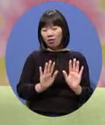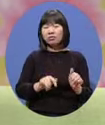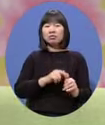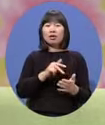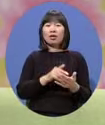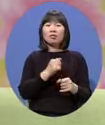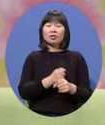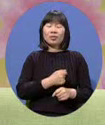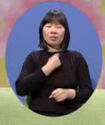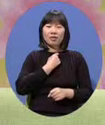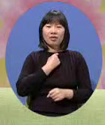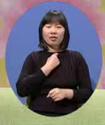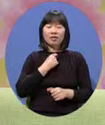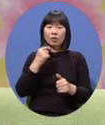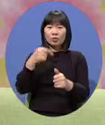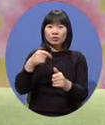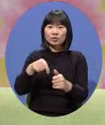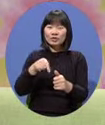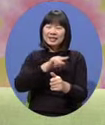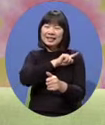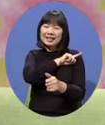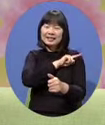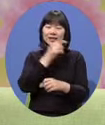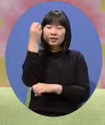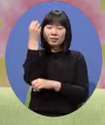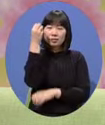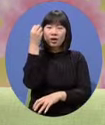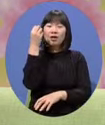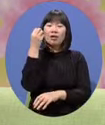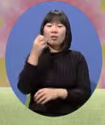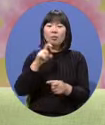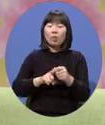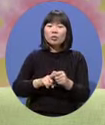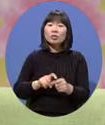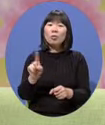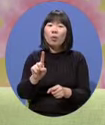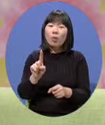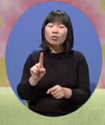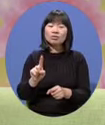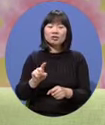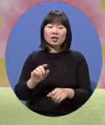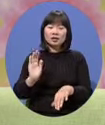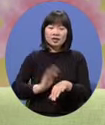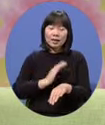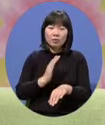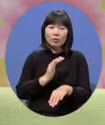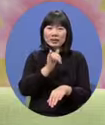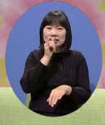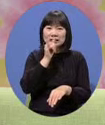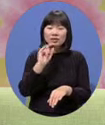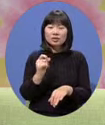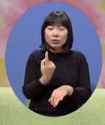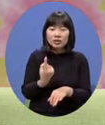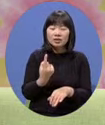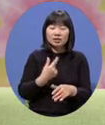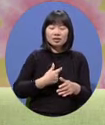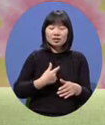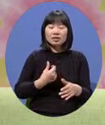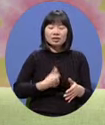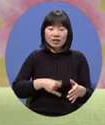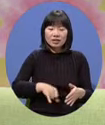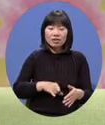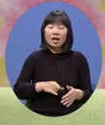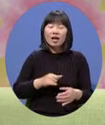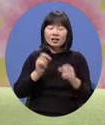만들고 싶은 거죠. 어쨌든 훈육의 가장 근본적이고 기본적인 목적은 무엇이 잘못됐는지를 아이가 알게 하는 것이라는